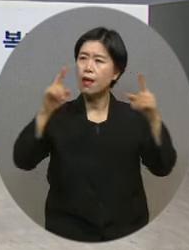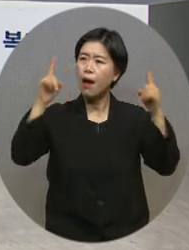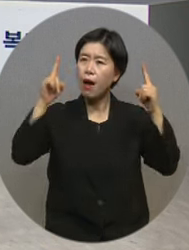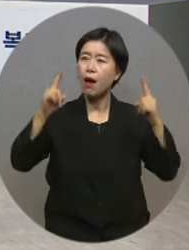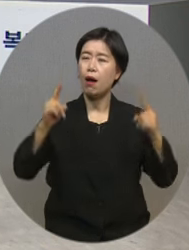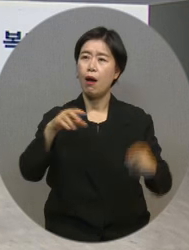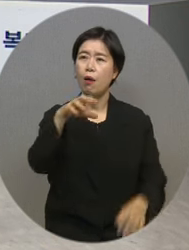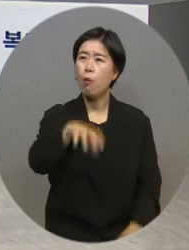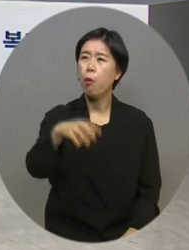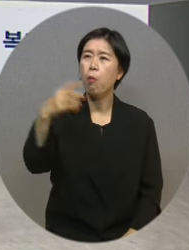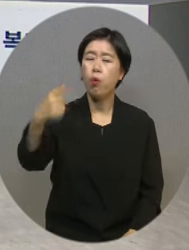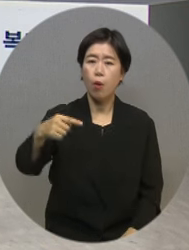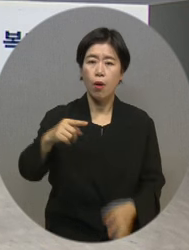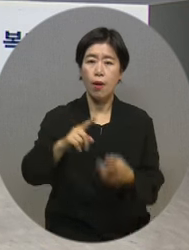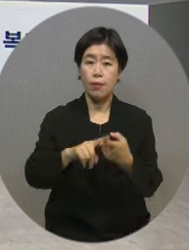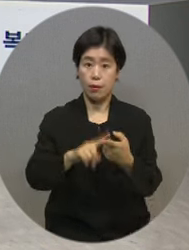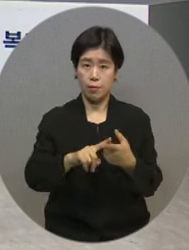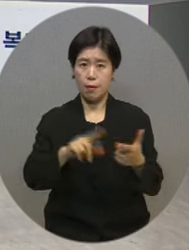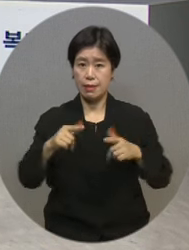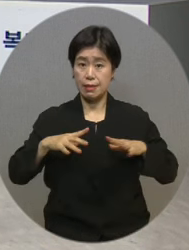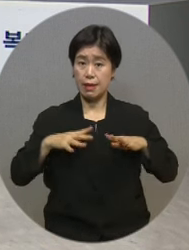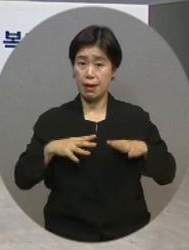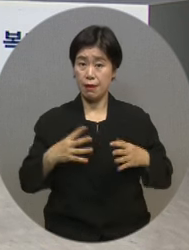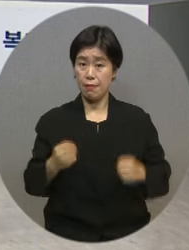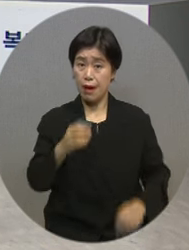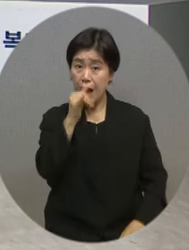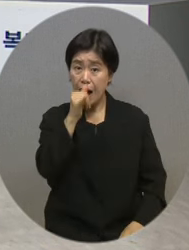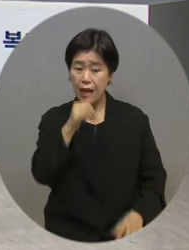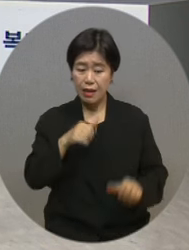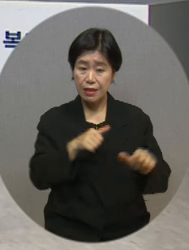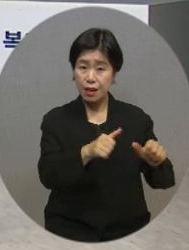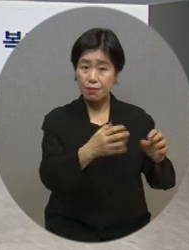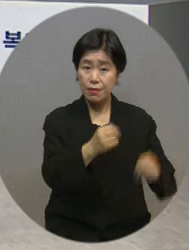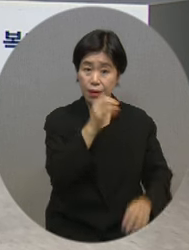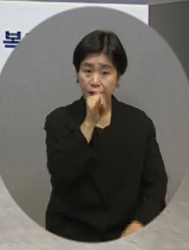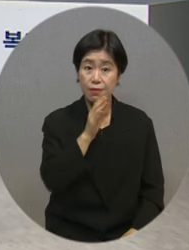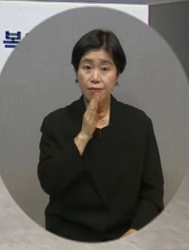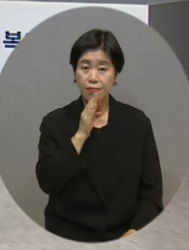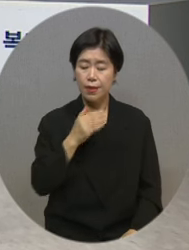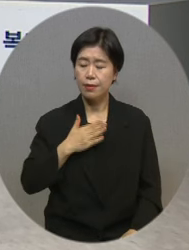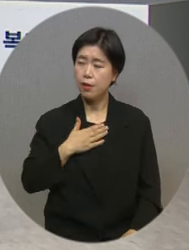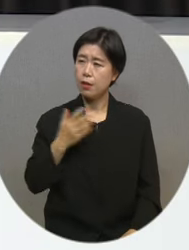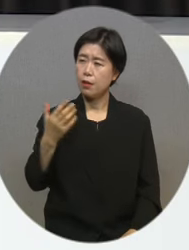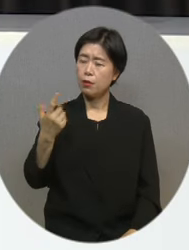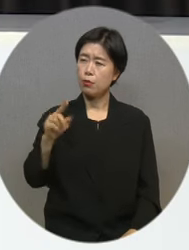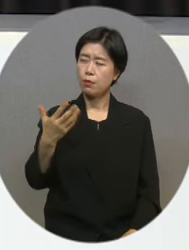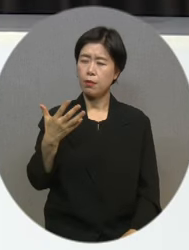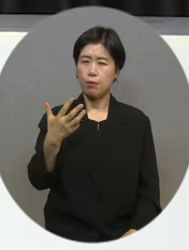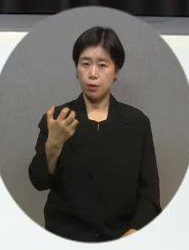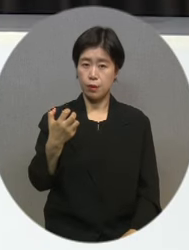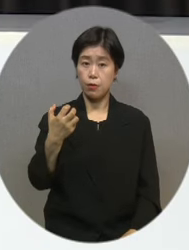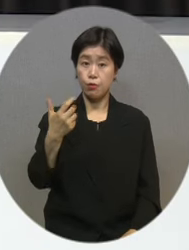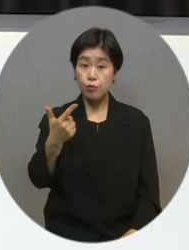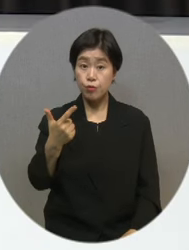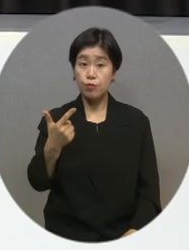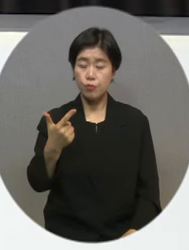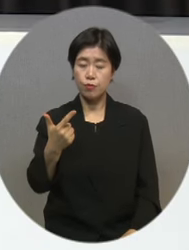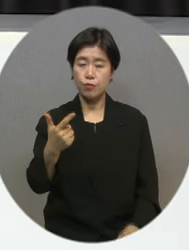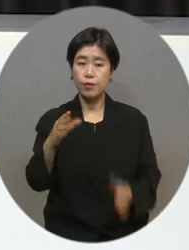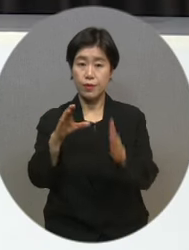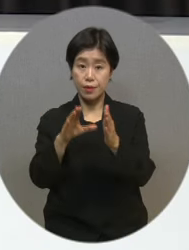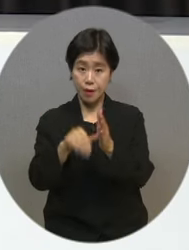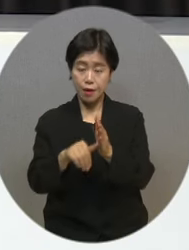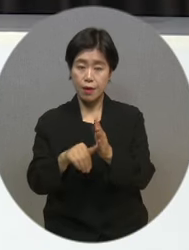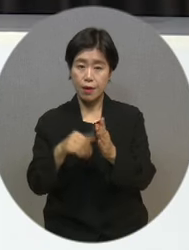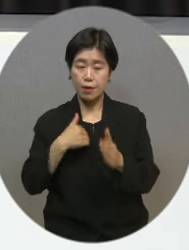나오면 뭔가 할수 있을 거다. 네. 저는 이제 86학번 세대이기 때문에 그때는 더군다나 더